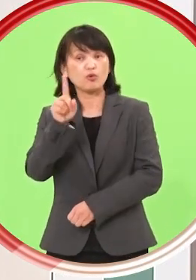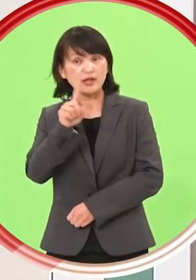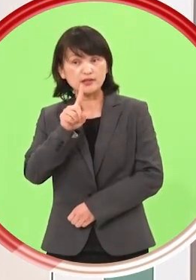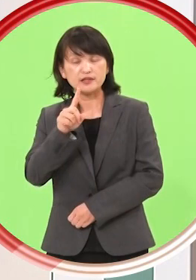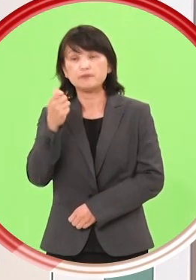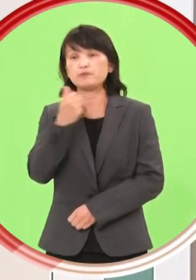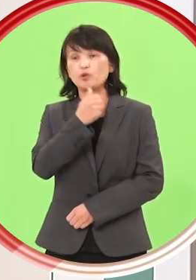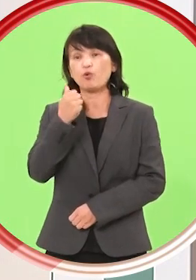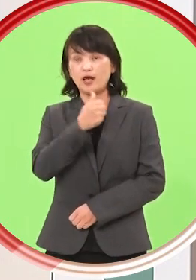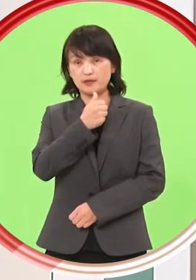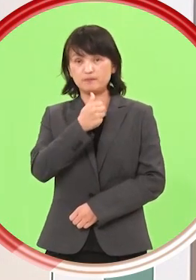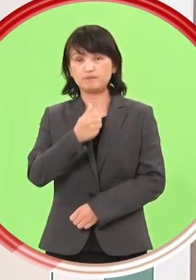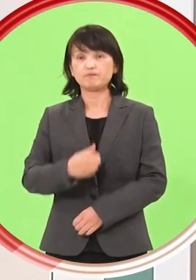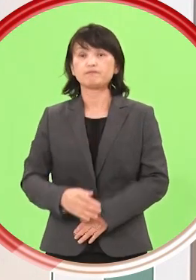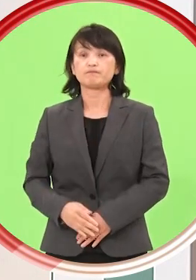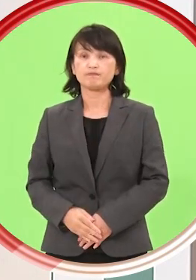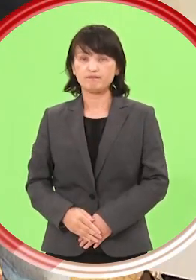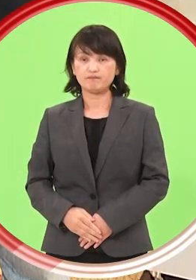ものです。